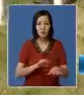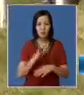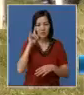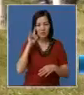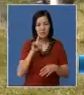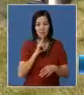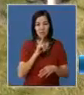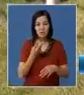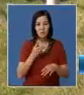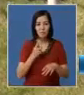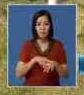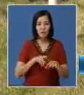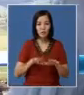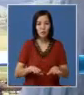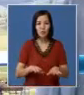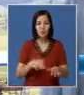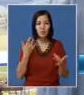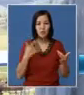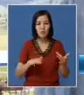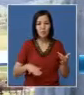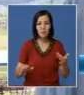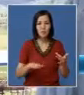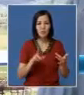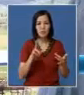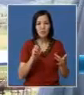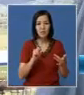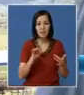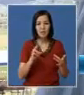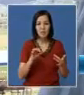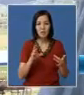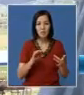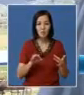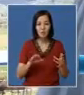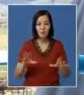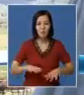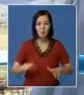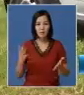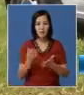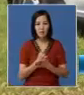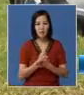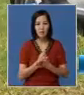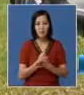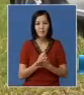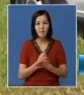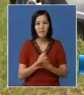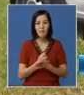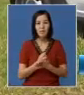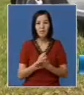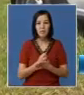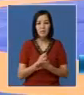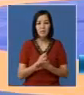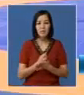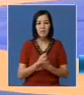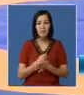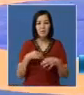облысының сәйгілігі келді. Ал мәре сызығын Жамбыл ауданының Қарагөз атты арғымағы 1-ші болып кесіп өтті. Осылайша иесі темір тұлпарды тақымдап